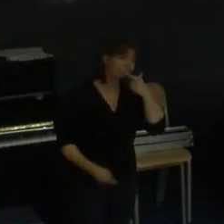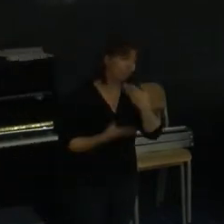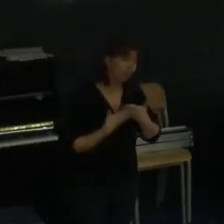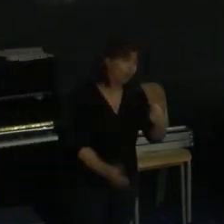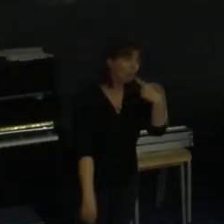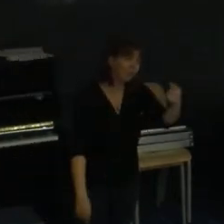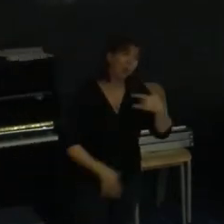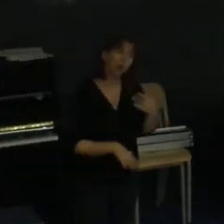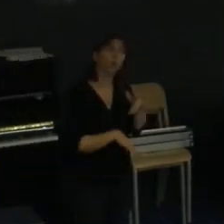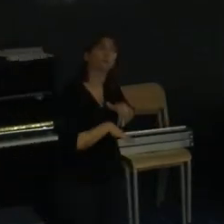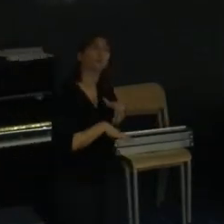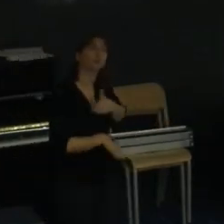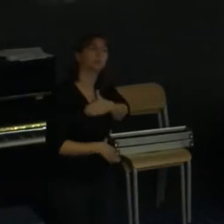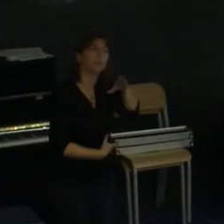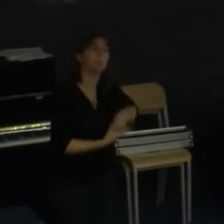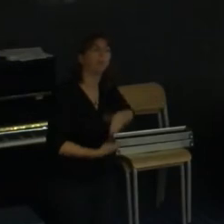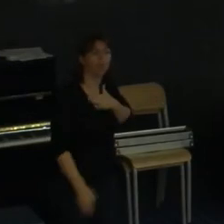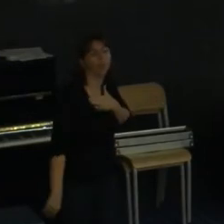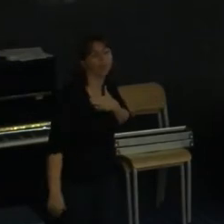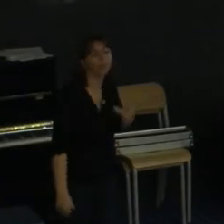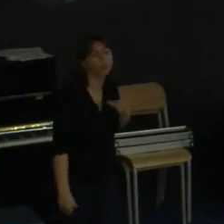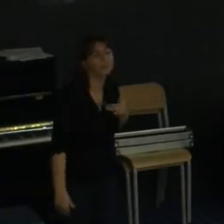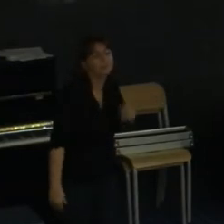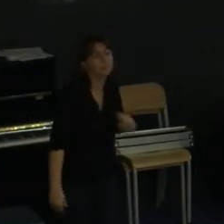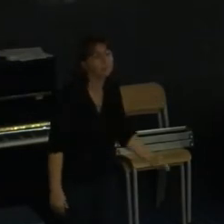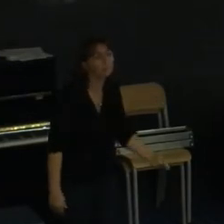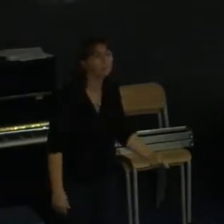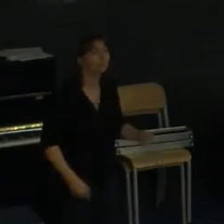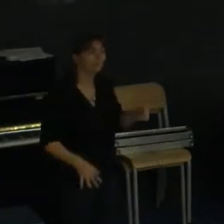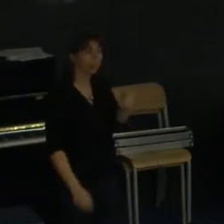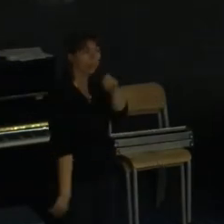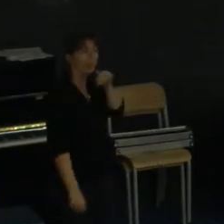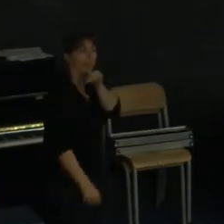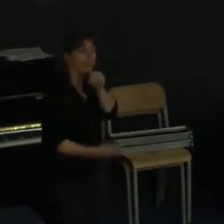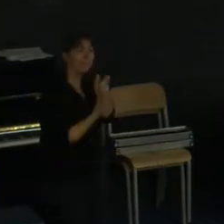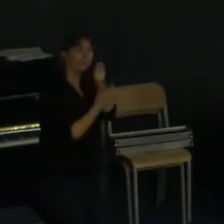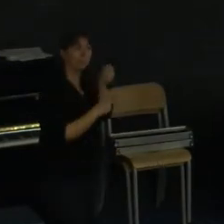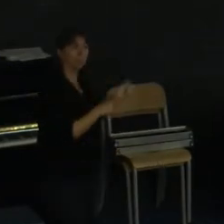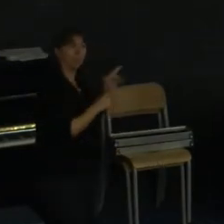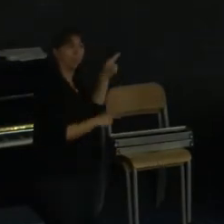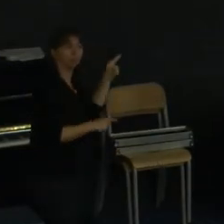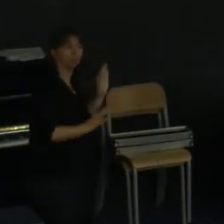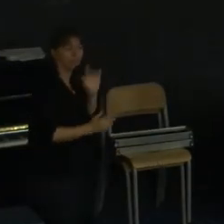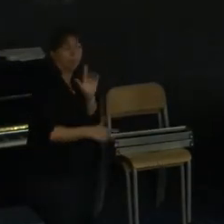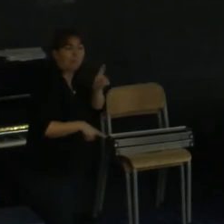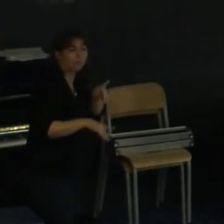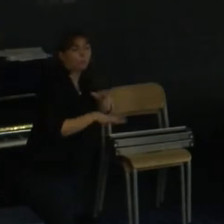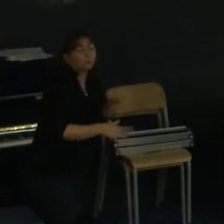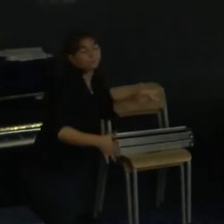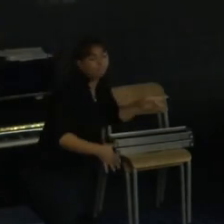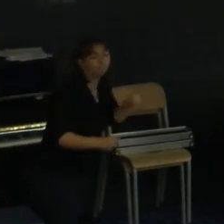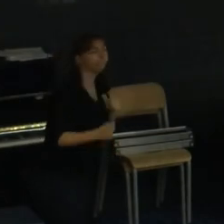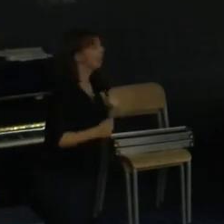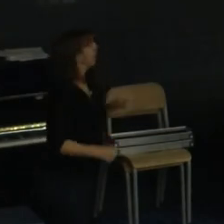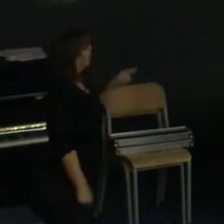je l'utilise aussi. Hein? D'ailleurs, il y a des petits exemples où je le montre. Alors, ici, c'est un